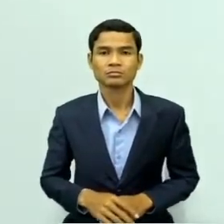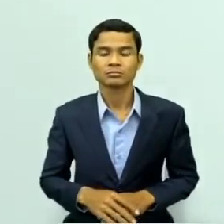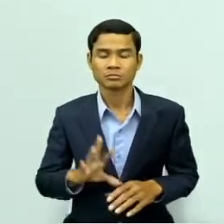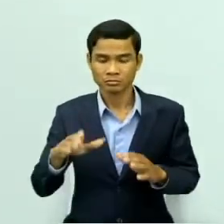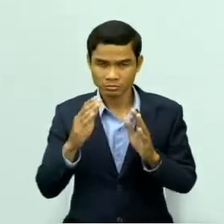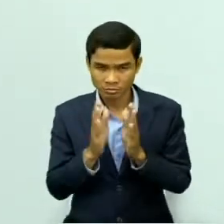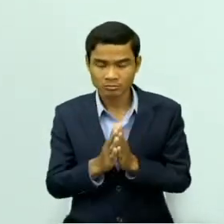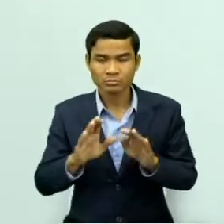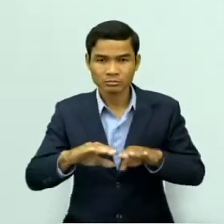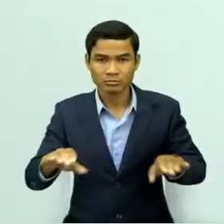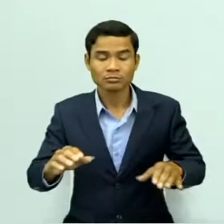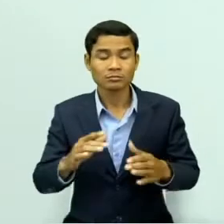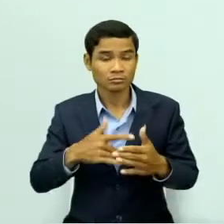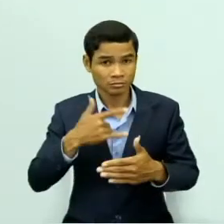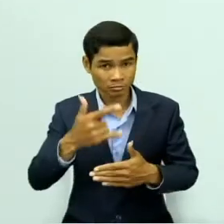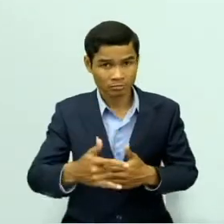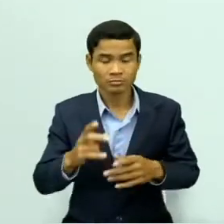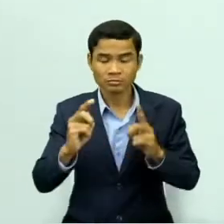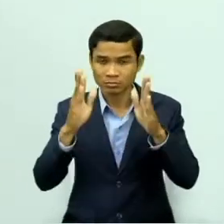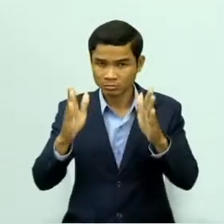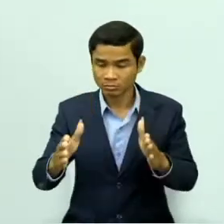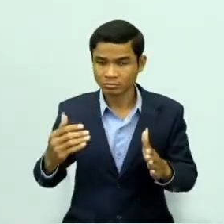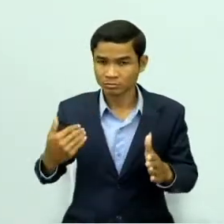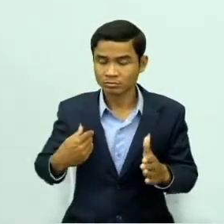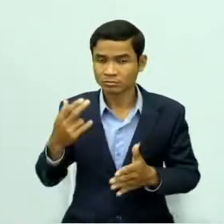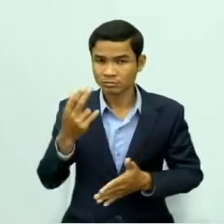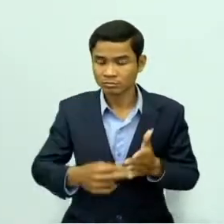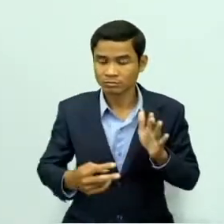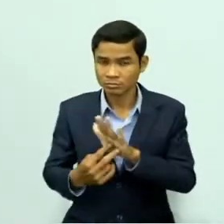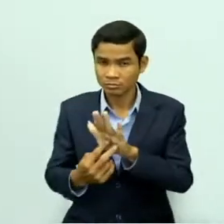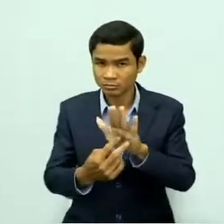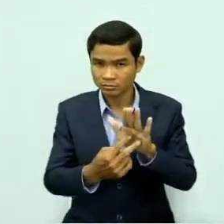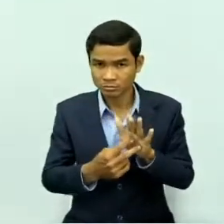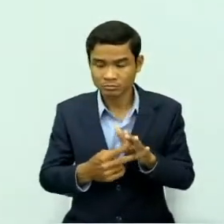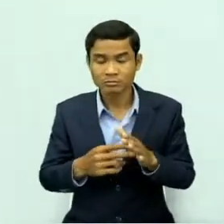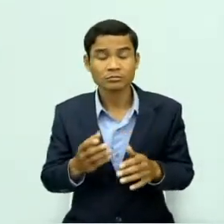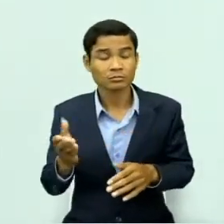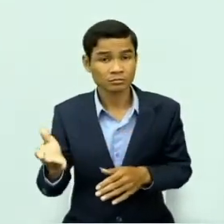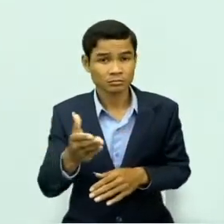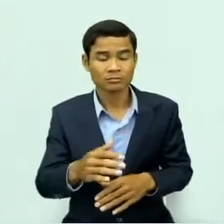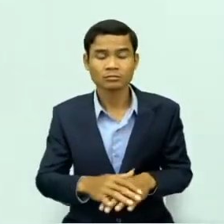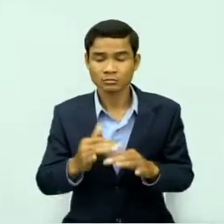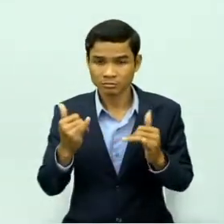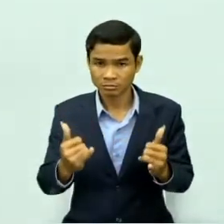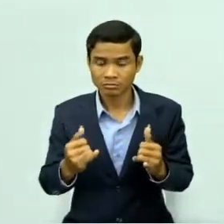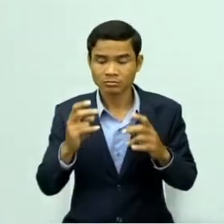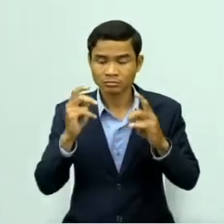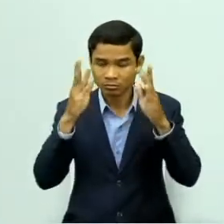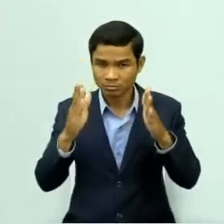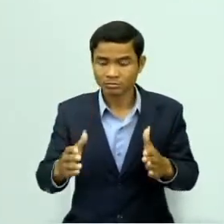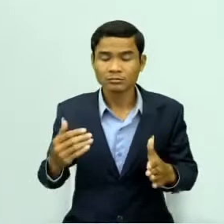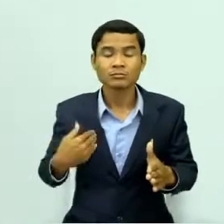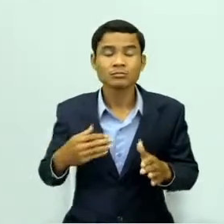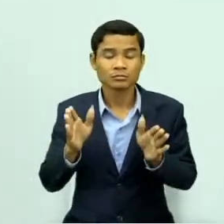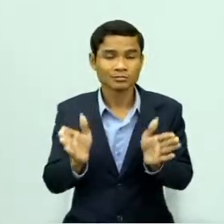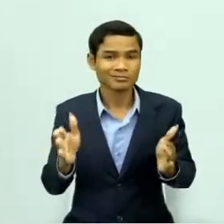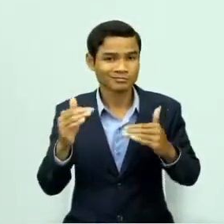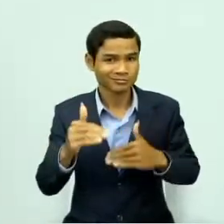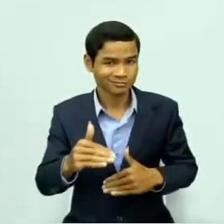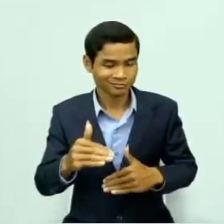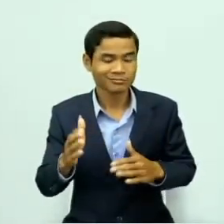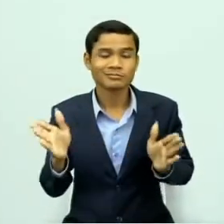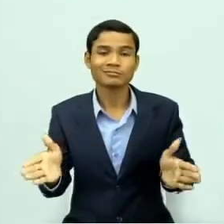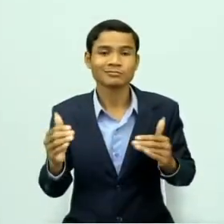Chà, con, bật tập tiết này ta nè cổ mê nà vầy mà bằng hành con tiết nó. Chà, lấy nè cổ này ta miến bật ọp ạc cầm băng tiết